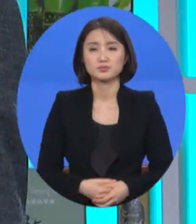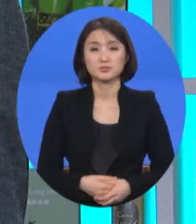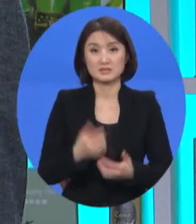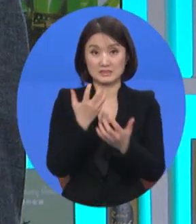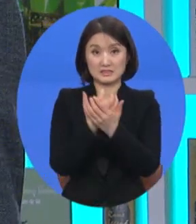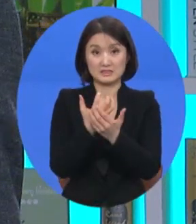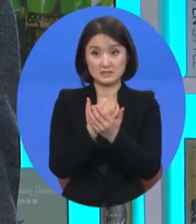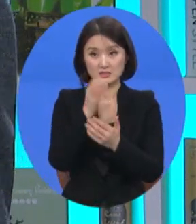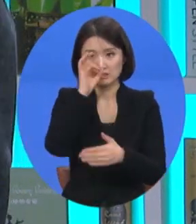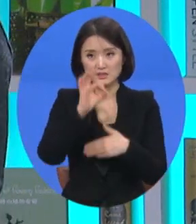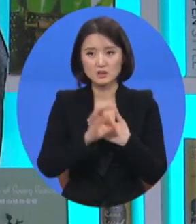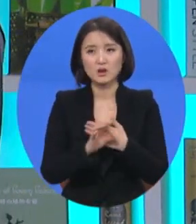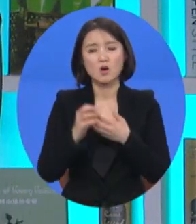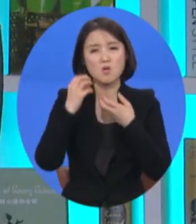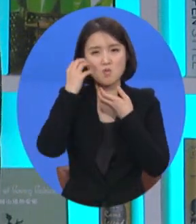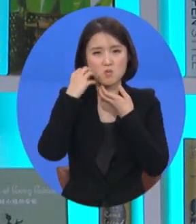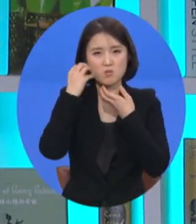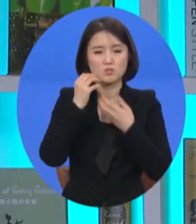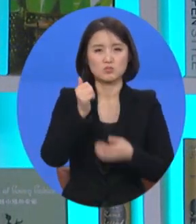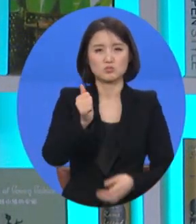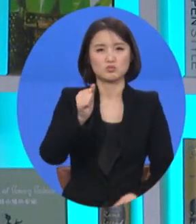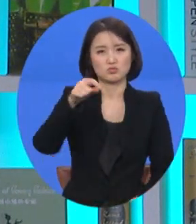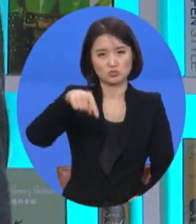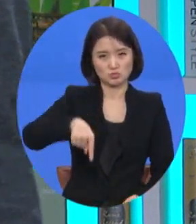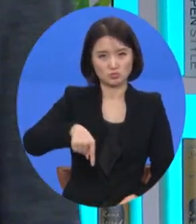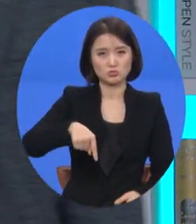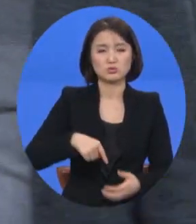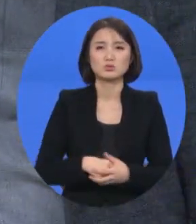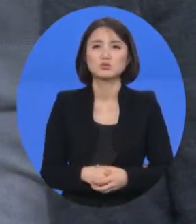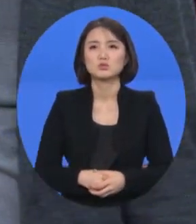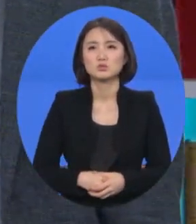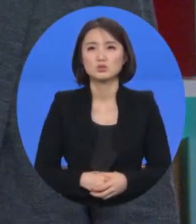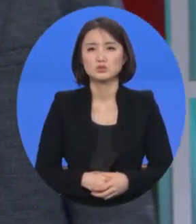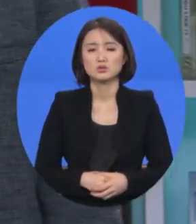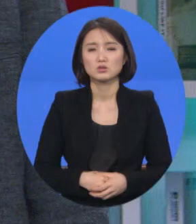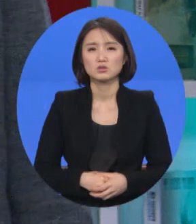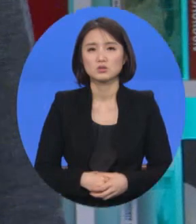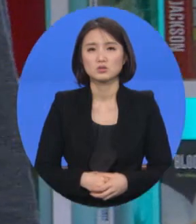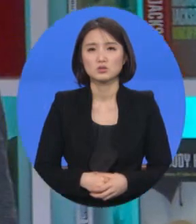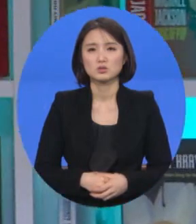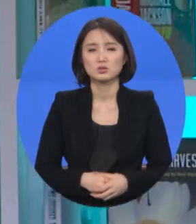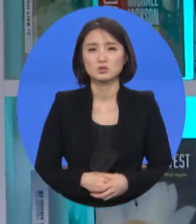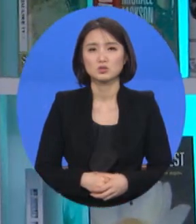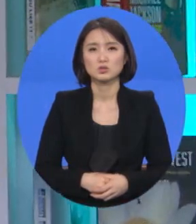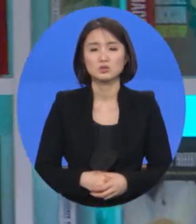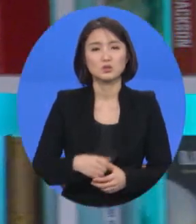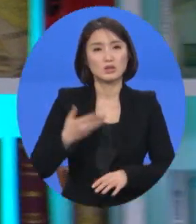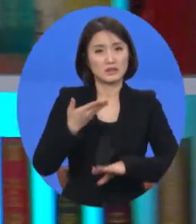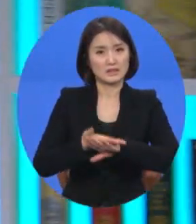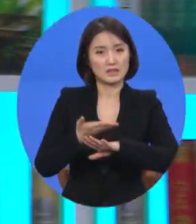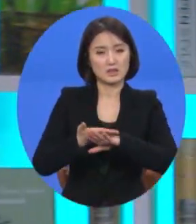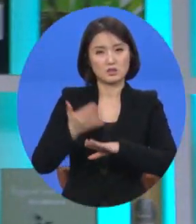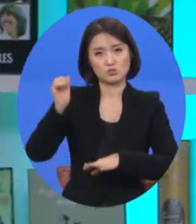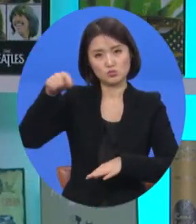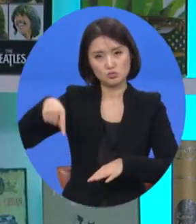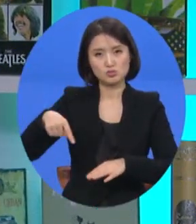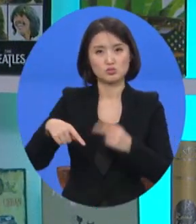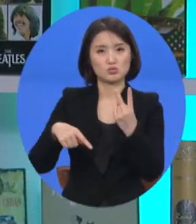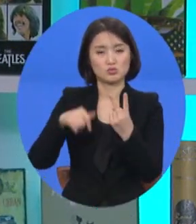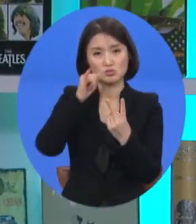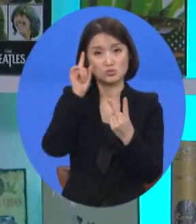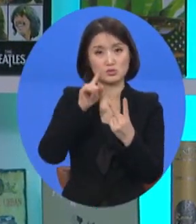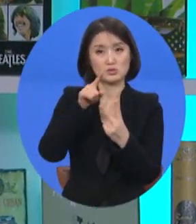입니다 예 그런데 이후 자 와 발음이 같은 또 다른 후 짜가 하나 있는데 그걸 뭐냐면 바로